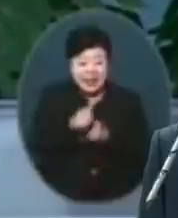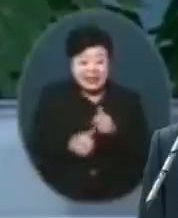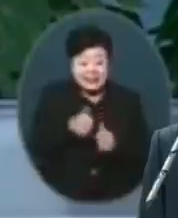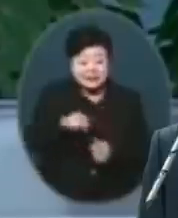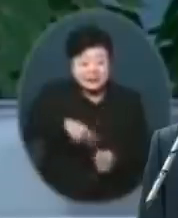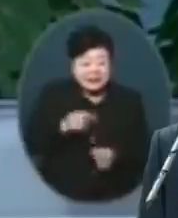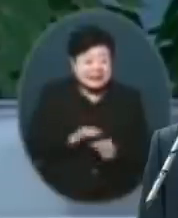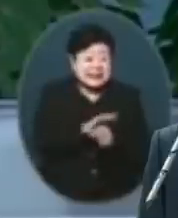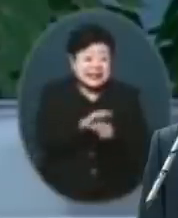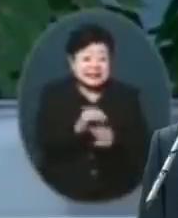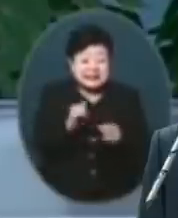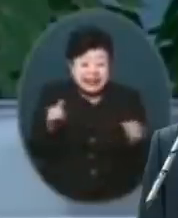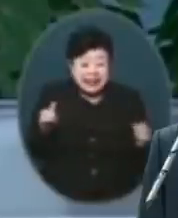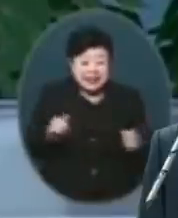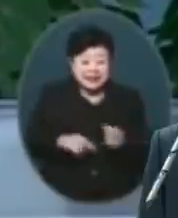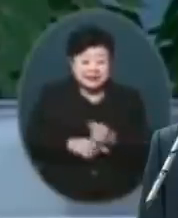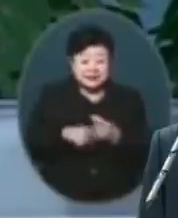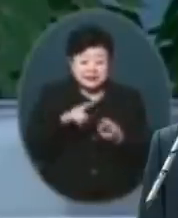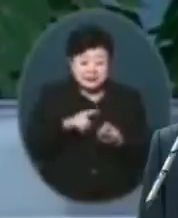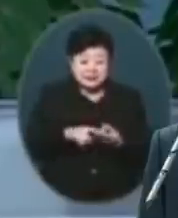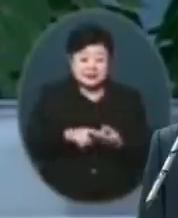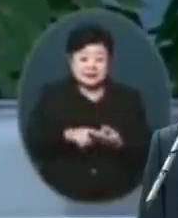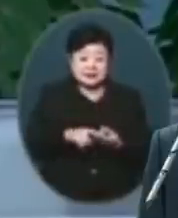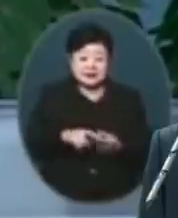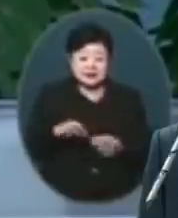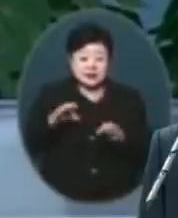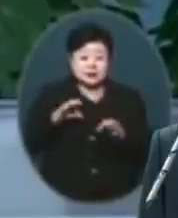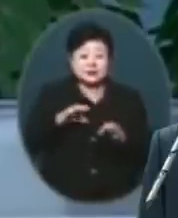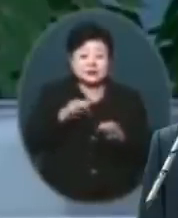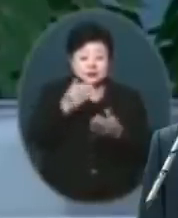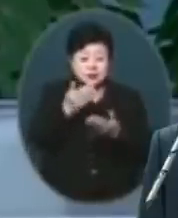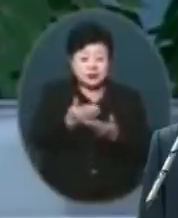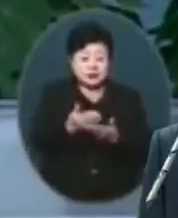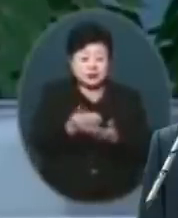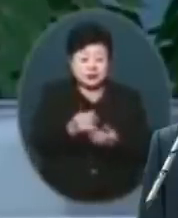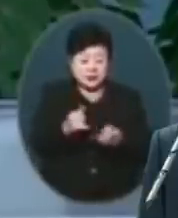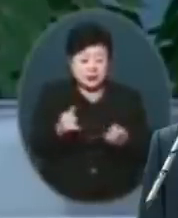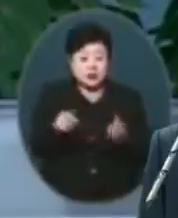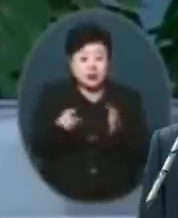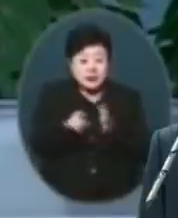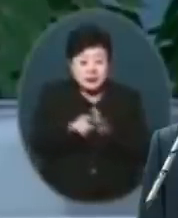하나님이 자기를 사랑하는 자 곧 그들을 위해서